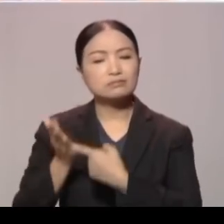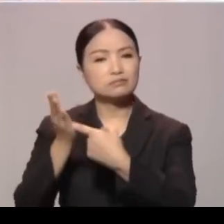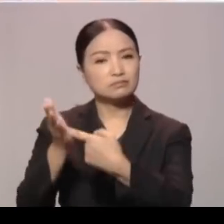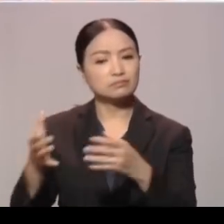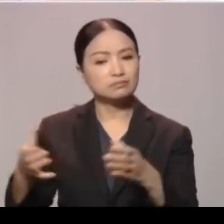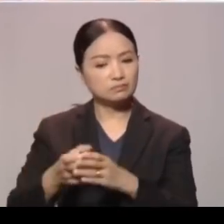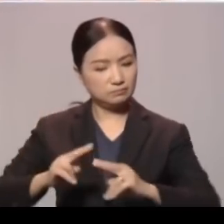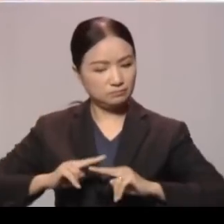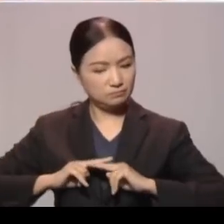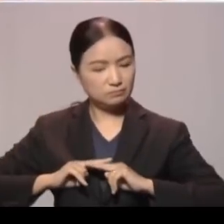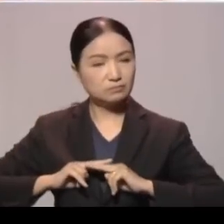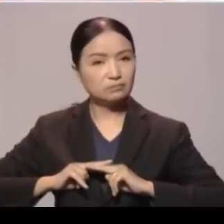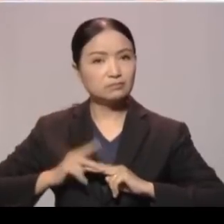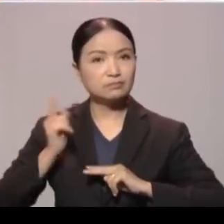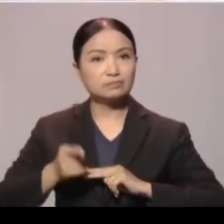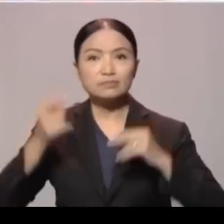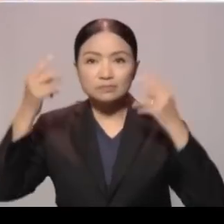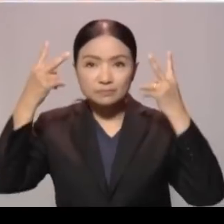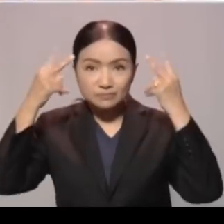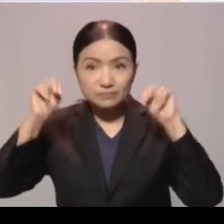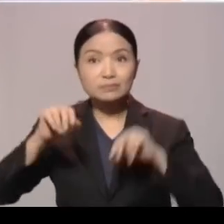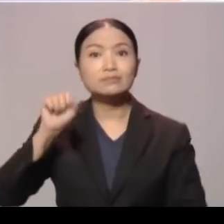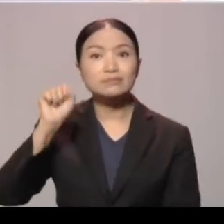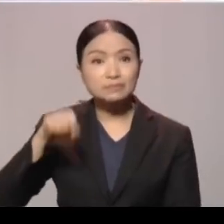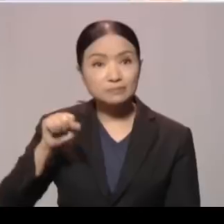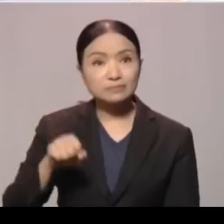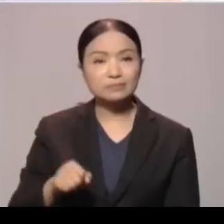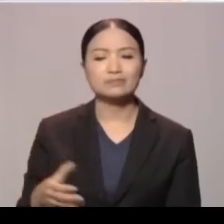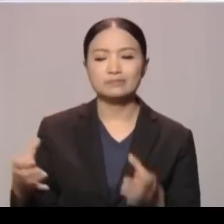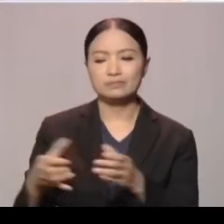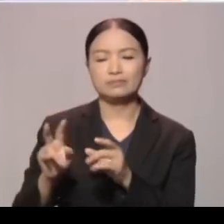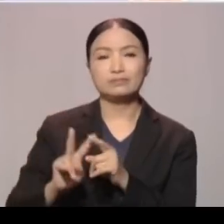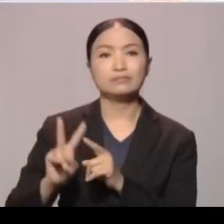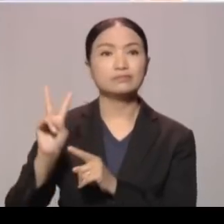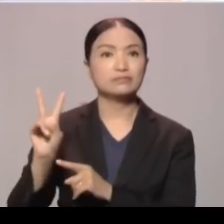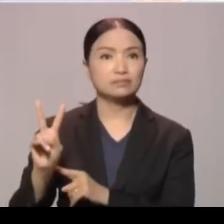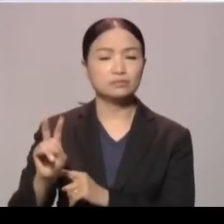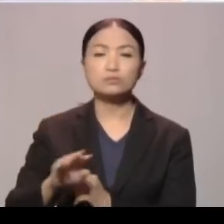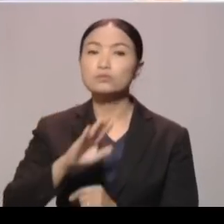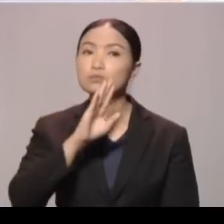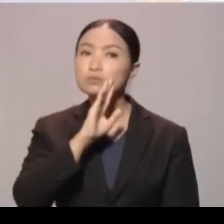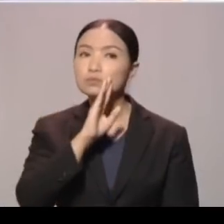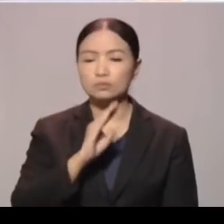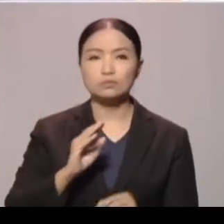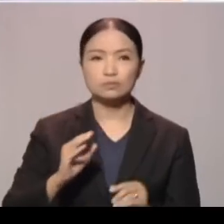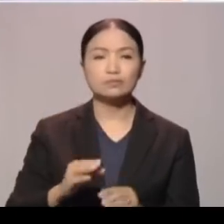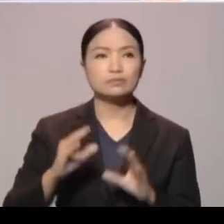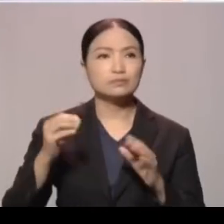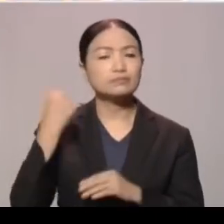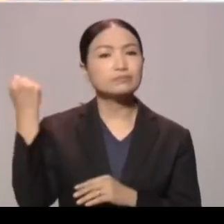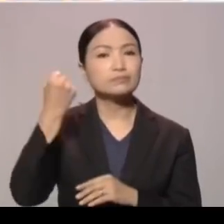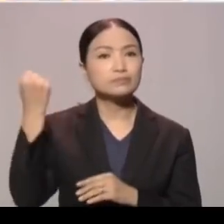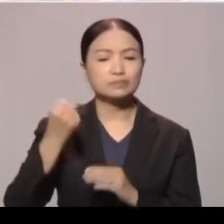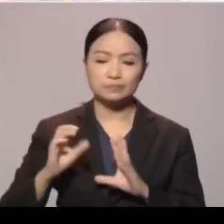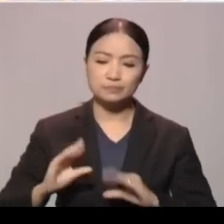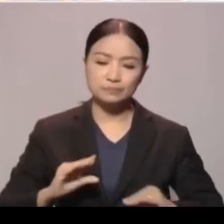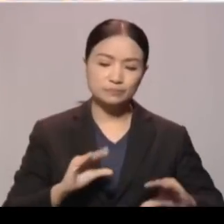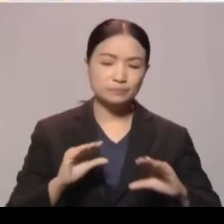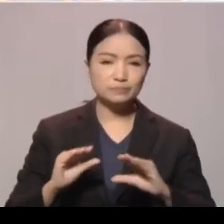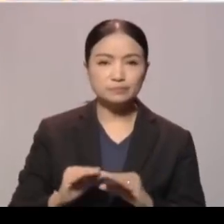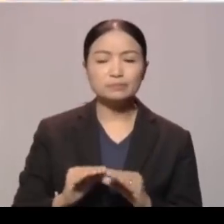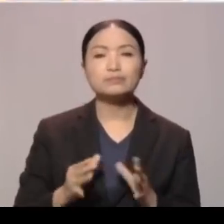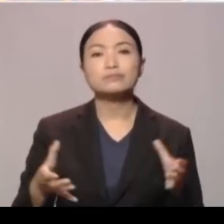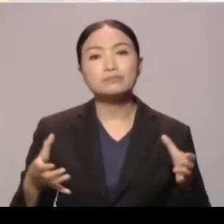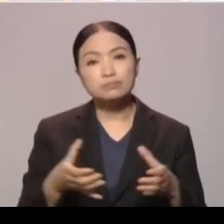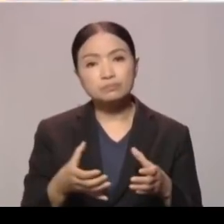เดตนายกถูกต้องไหมเพราะว่าเขาก็มีแคนดิเดตเขาอยู่ในฐานะพรรคอันดับสองแล้วถ้าวันนั้นประชุมสภาแล้วไม่รู้ว่าพรรคฝ่ายตรงข้